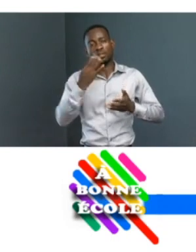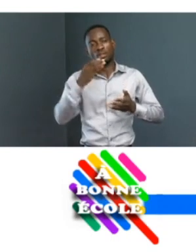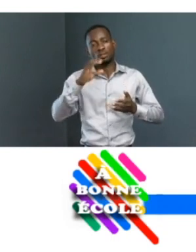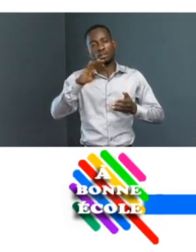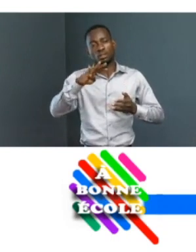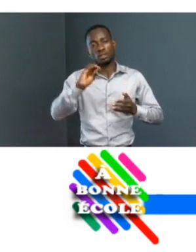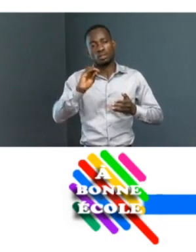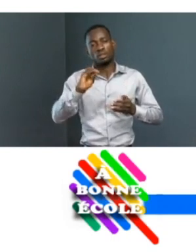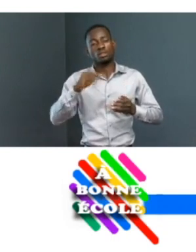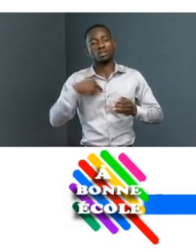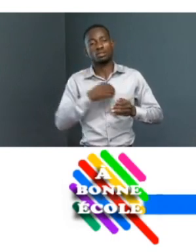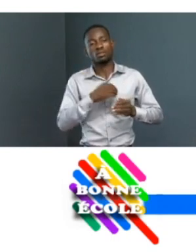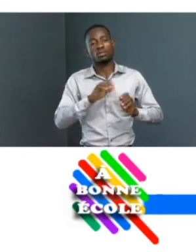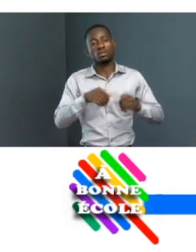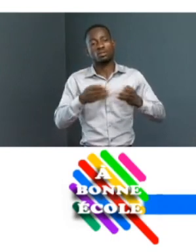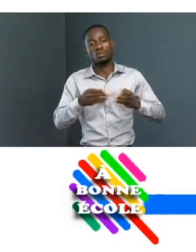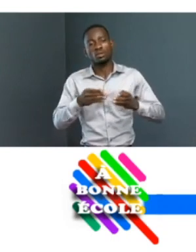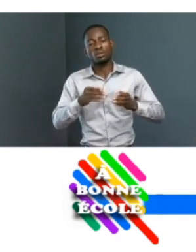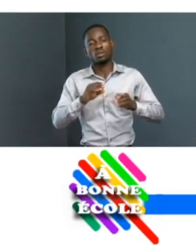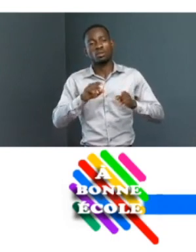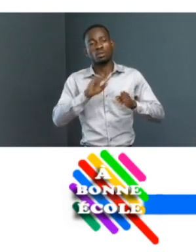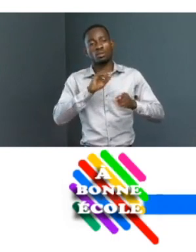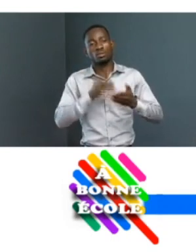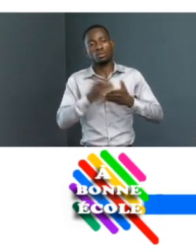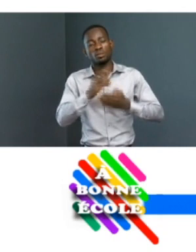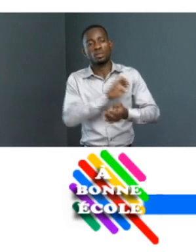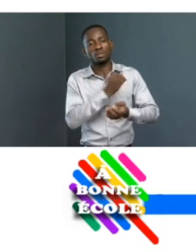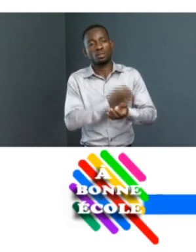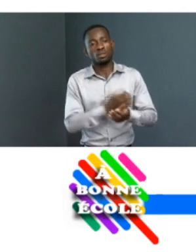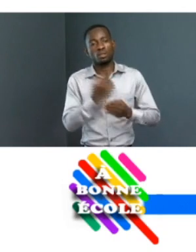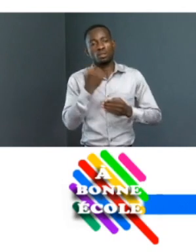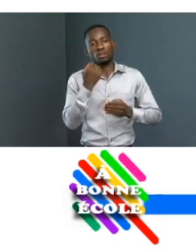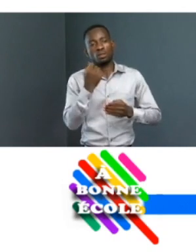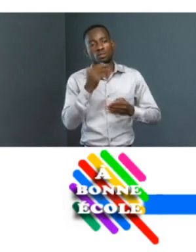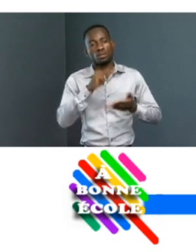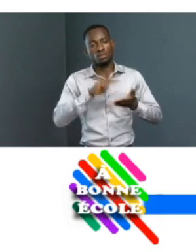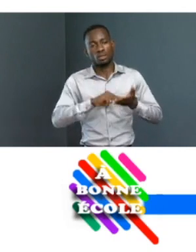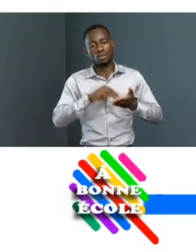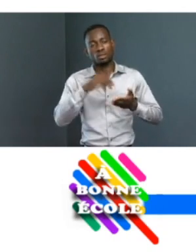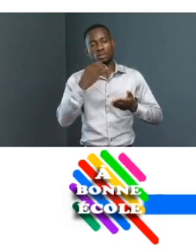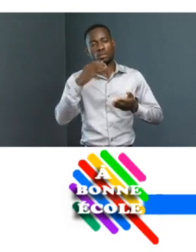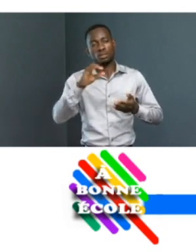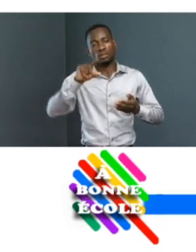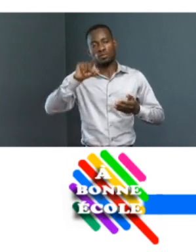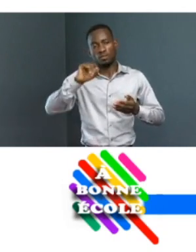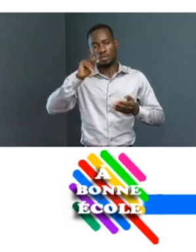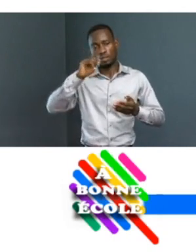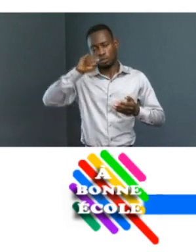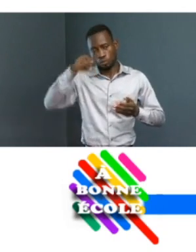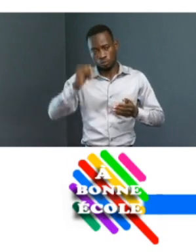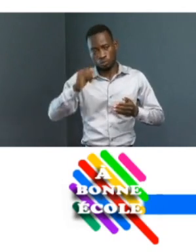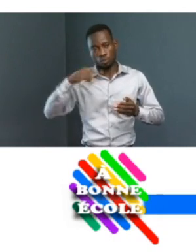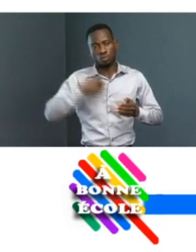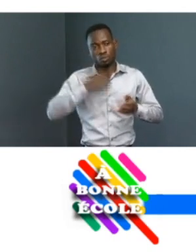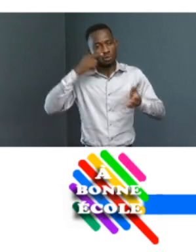1440. Et donc, cela va nous donner comme dépense énergétique 11 520 kJ. Nous constatons